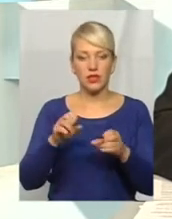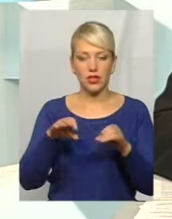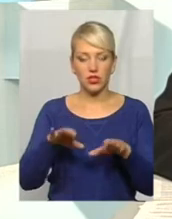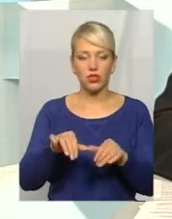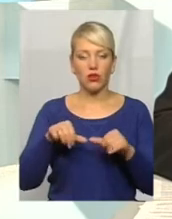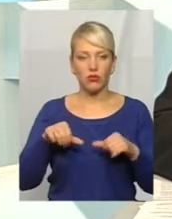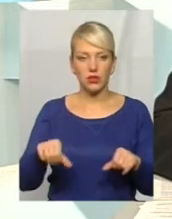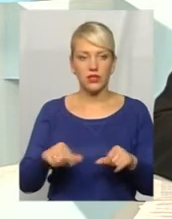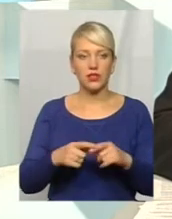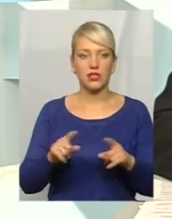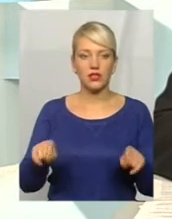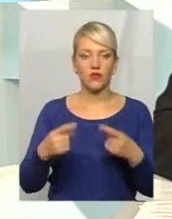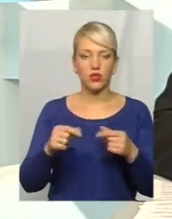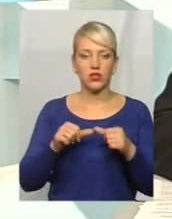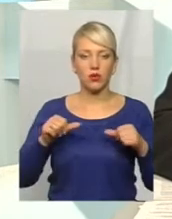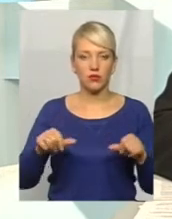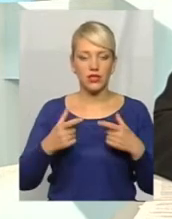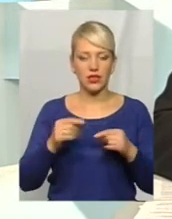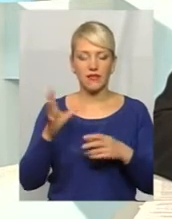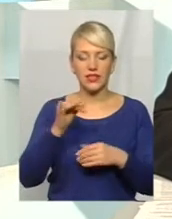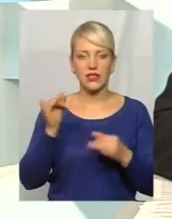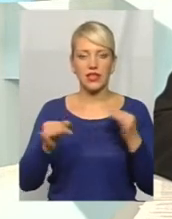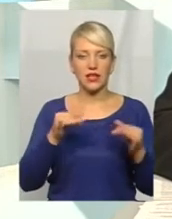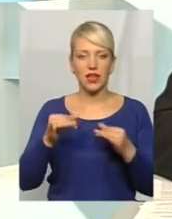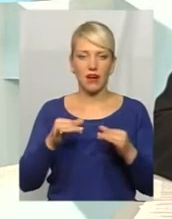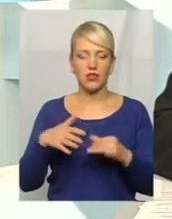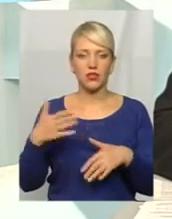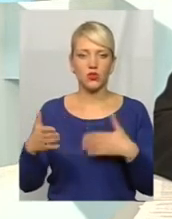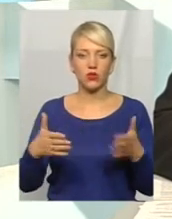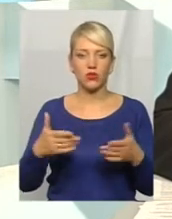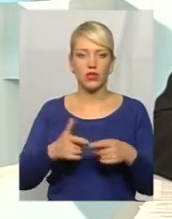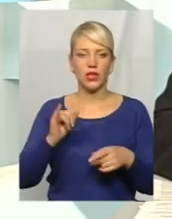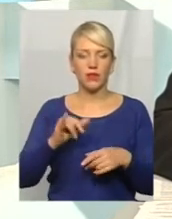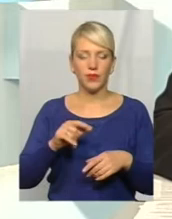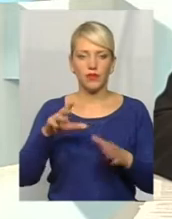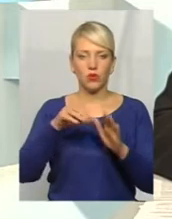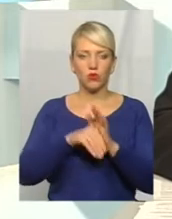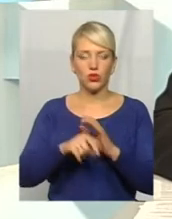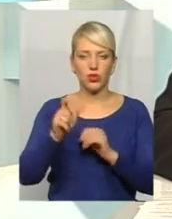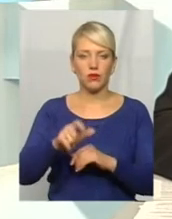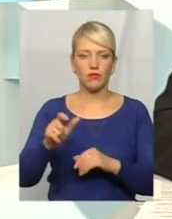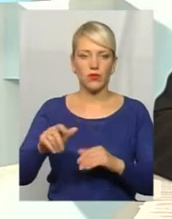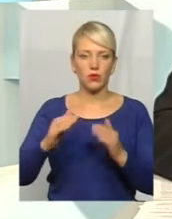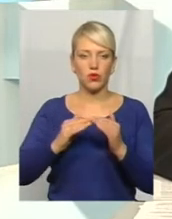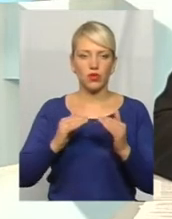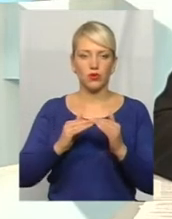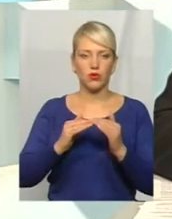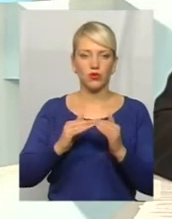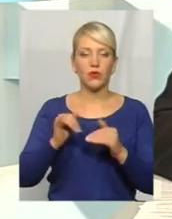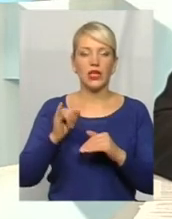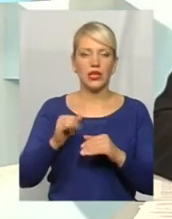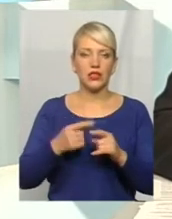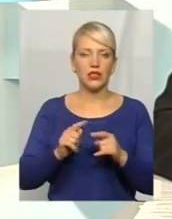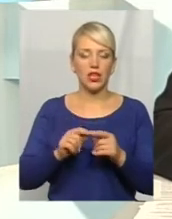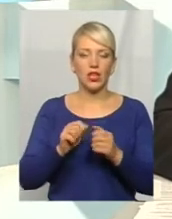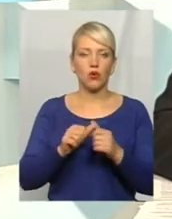створюється комісія, де всі зацікавлені структури, в тому числі і мешканці будинку, хтось від них, і цією